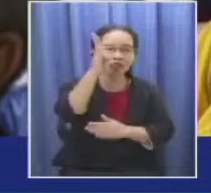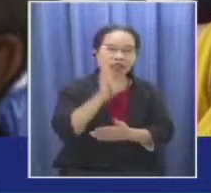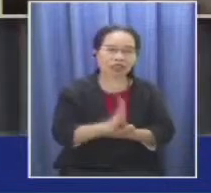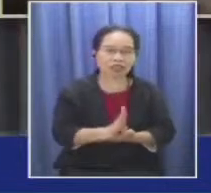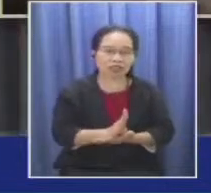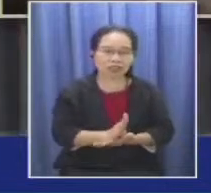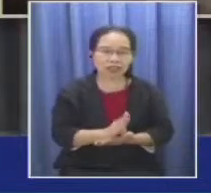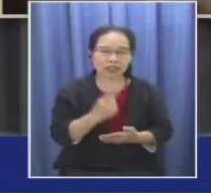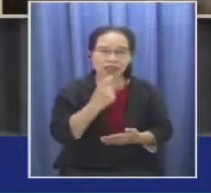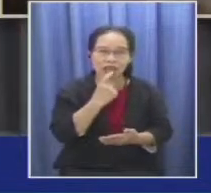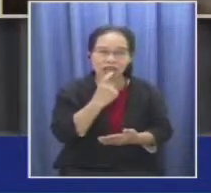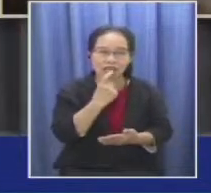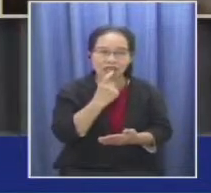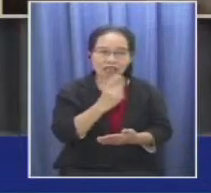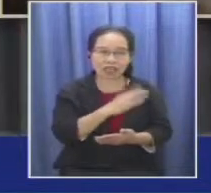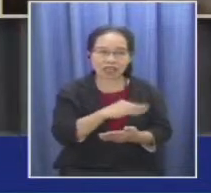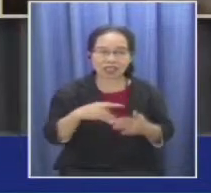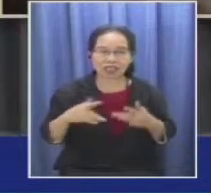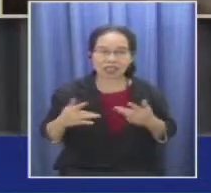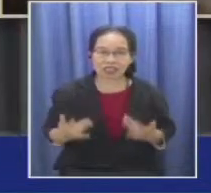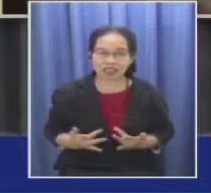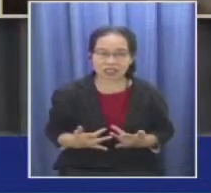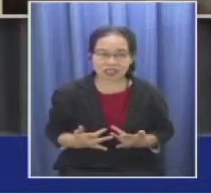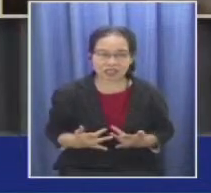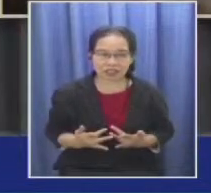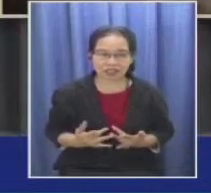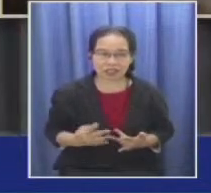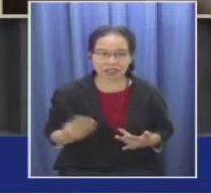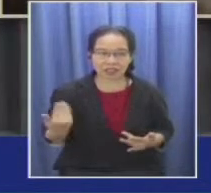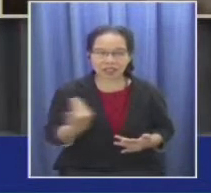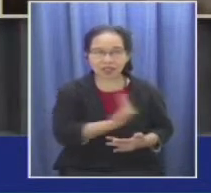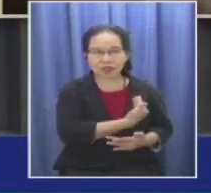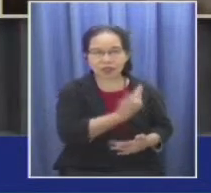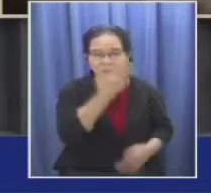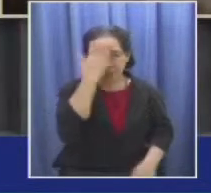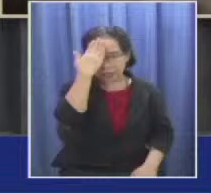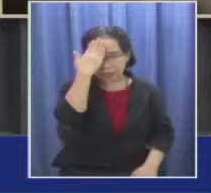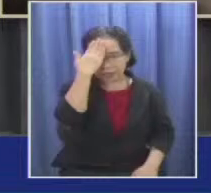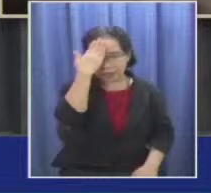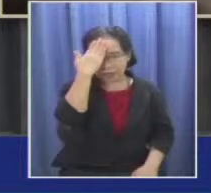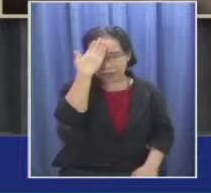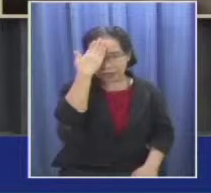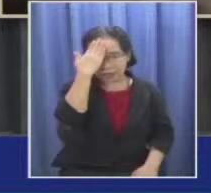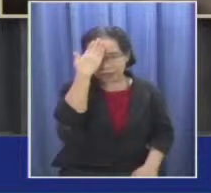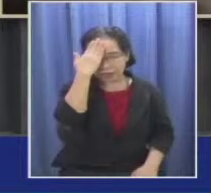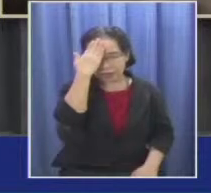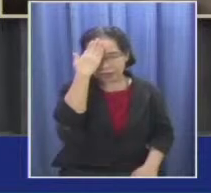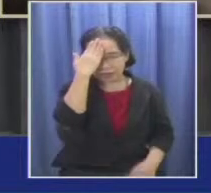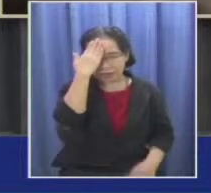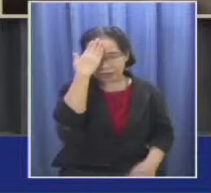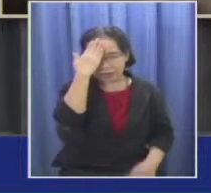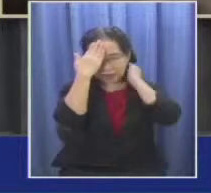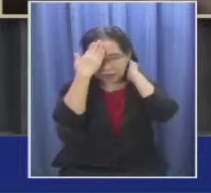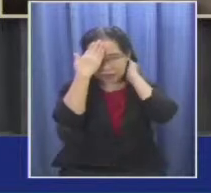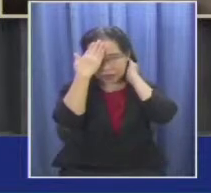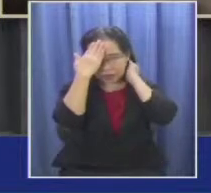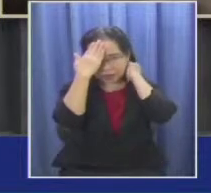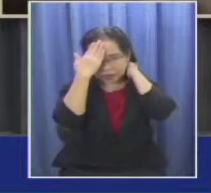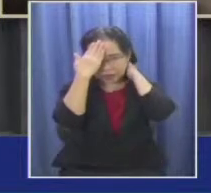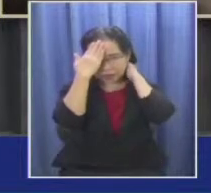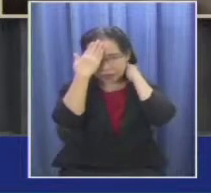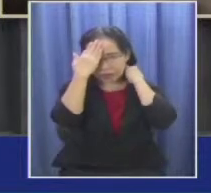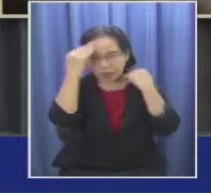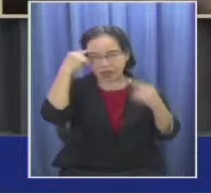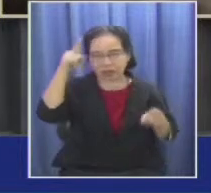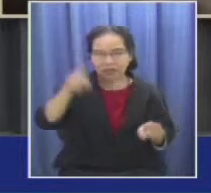hoi ɛwɔ sɛ ne Nyankopɔn asɛm yɛ pɛ awose ye bra ye ho asehye Nyankopɔn ne nsɛm ase sɛdeɛ bɛyɛ yɛ mpaebɔ